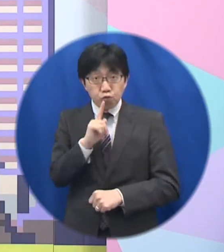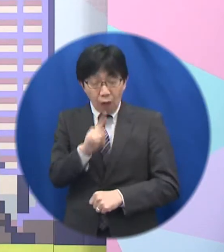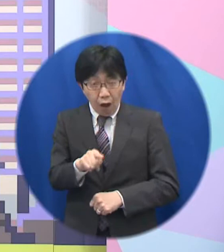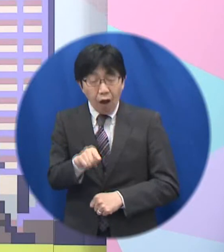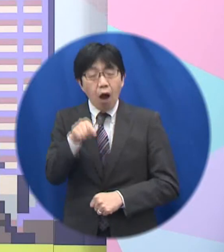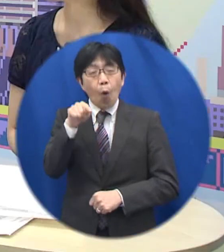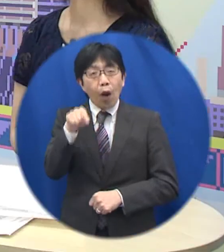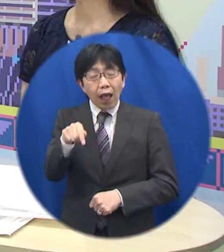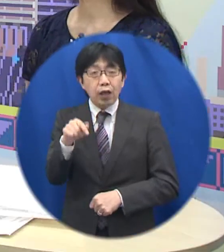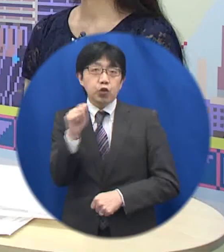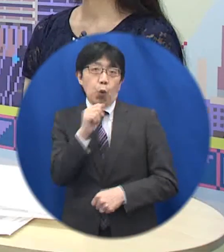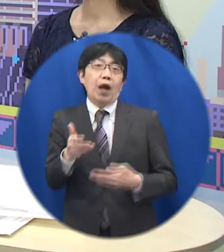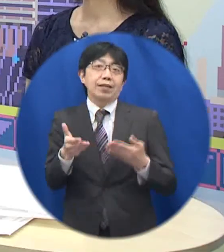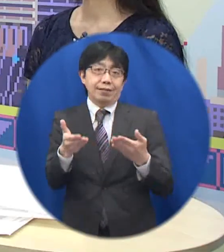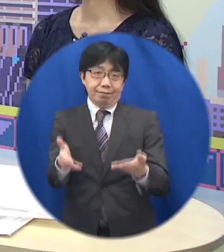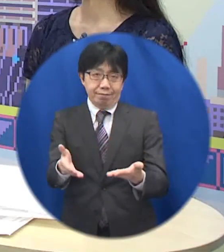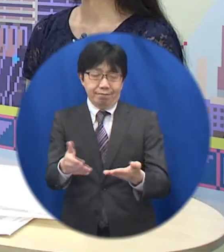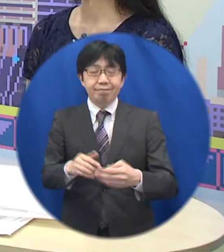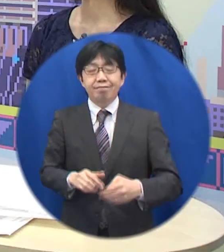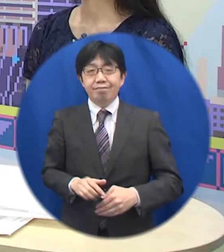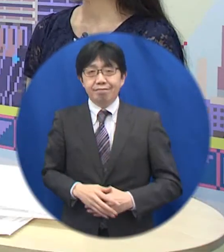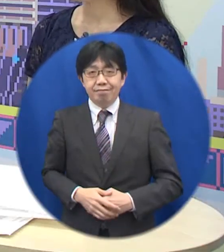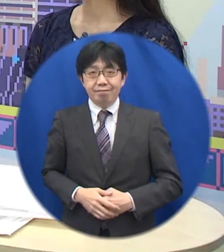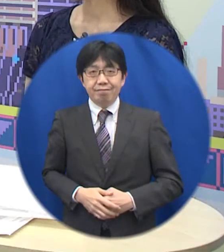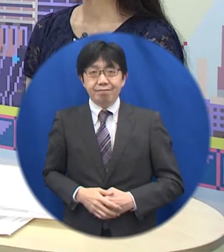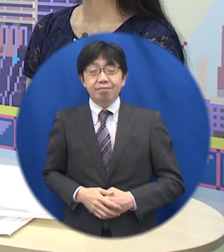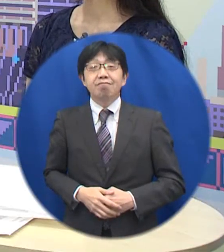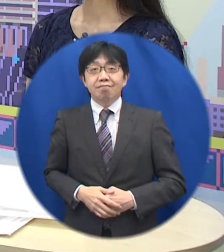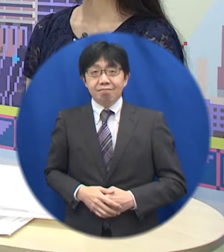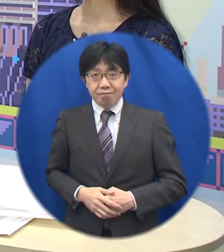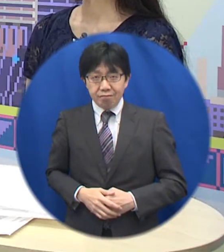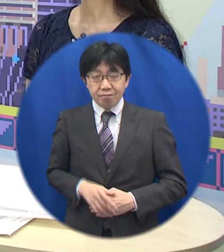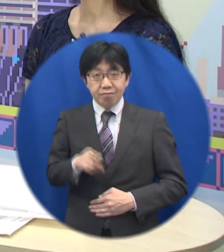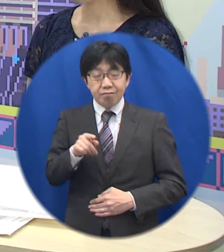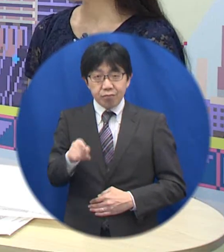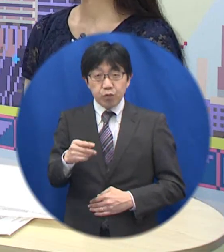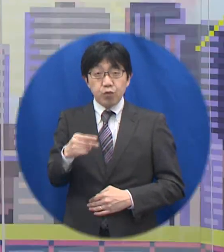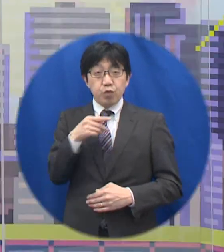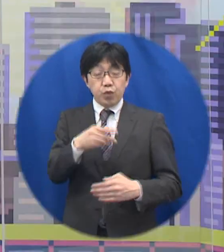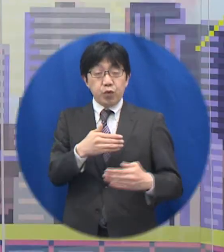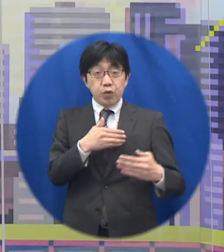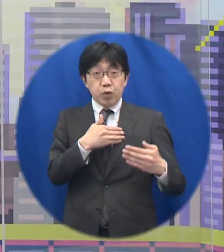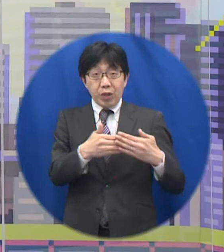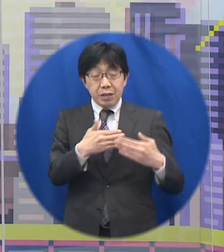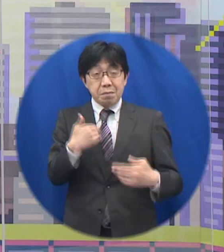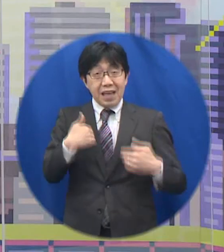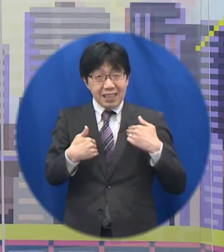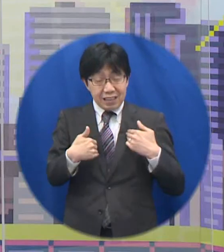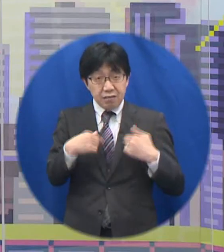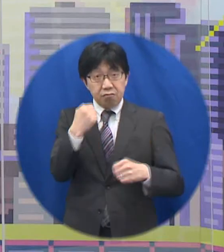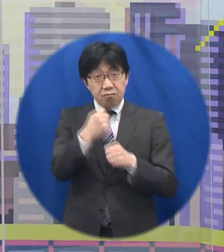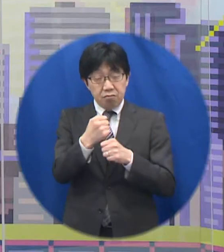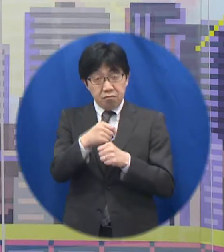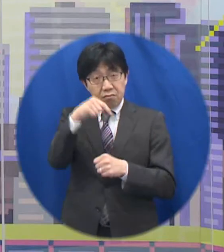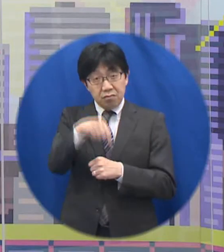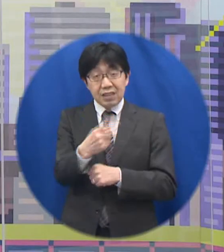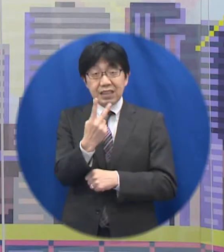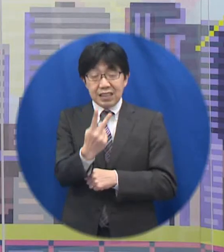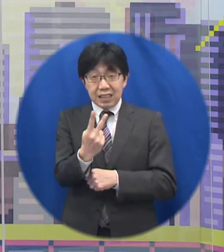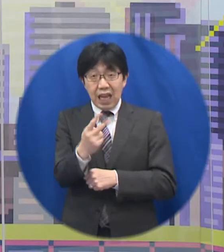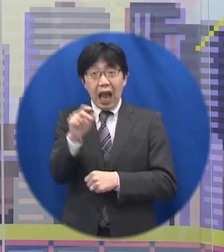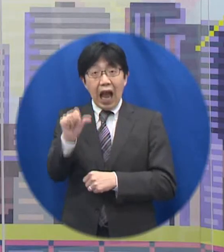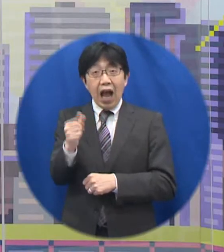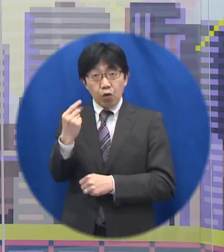いたします。 はい、それではときめき創造展から2点、アート教室作品展から